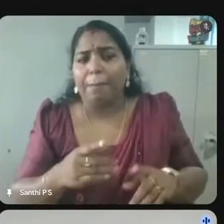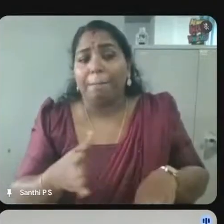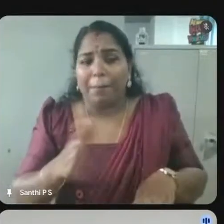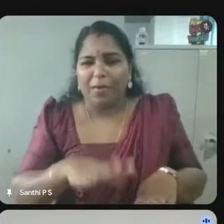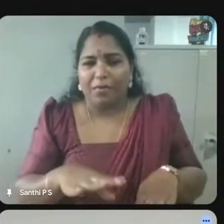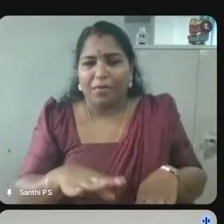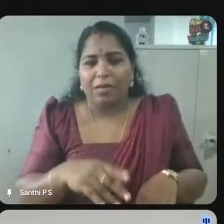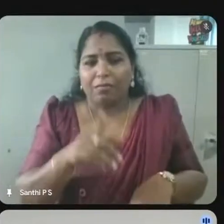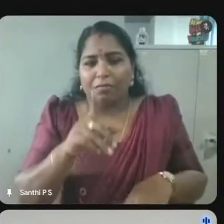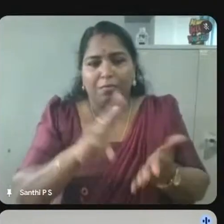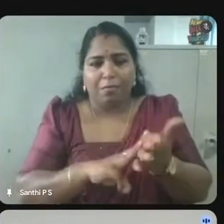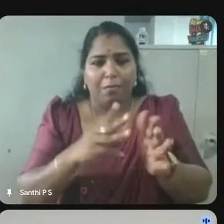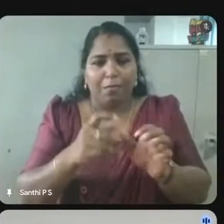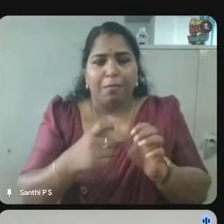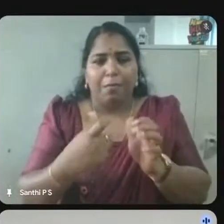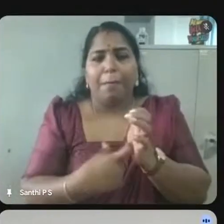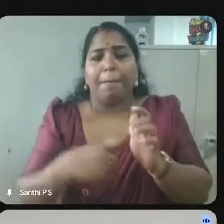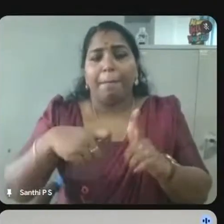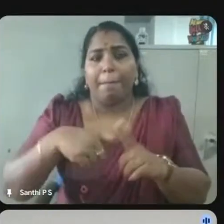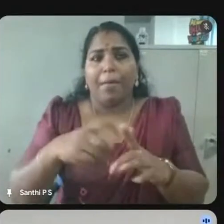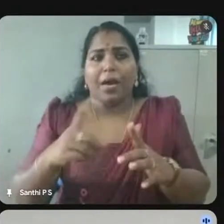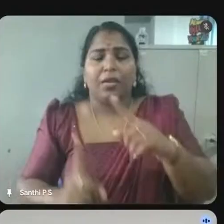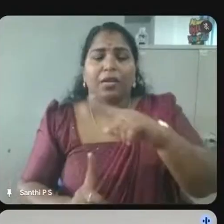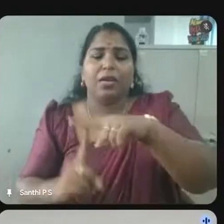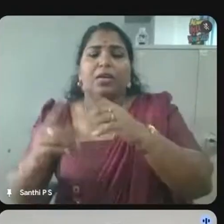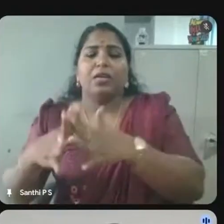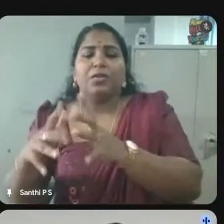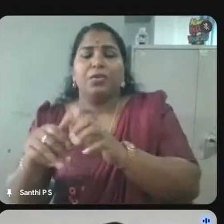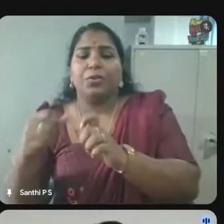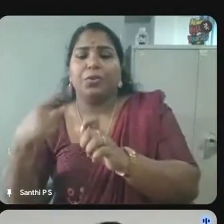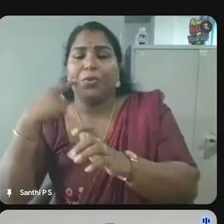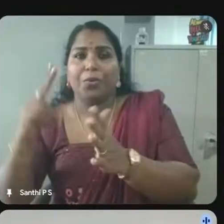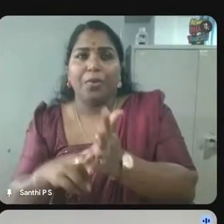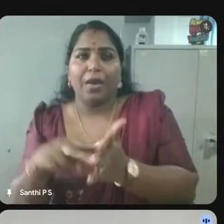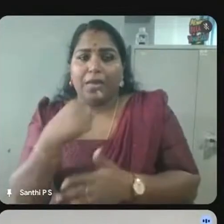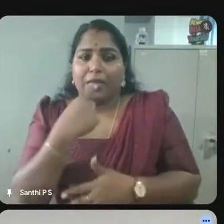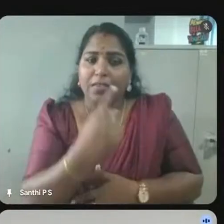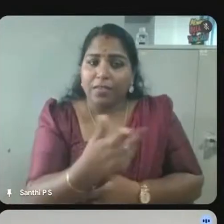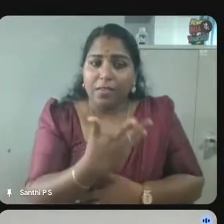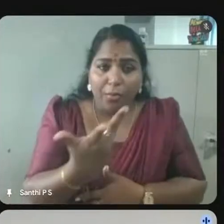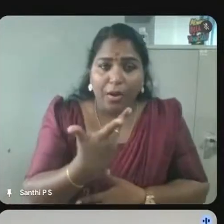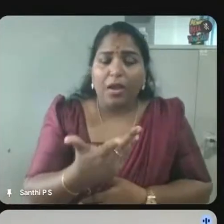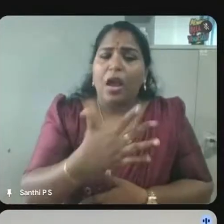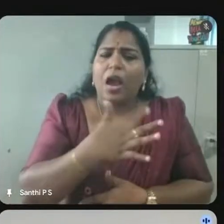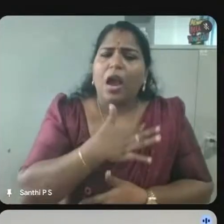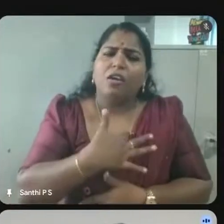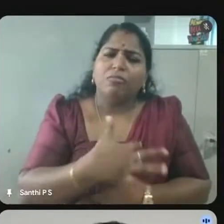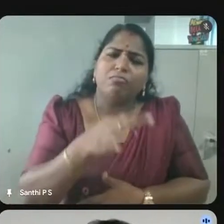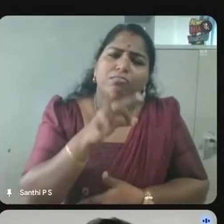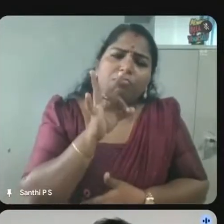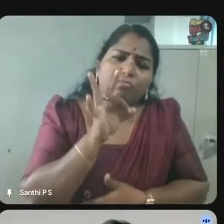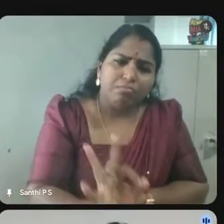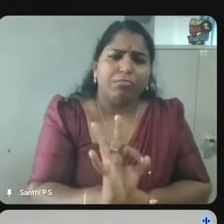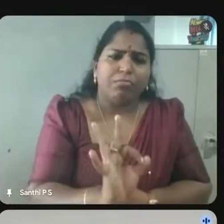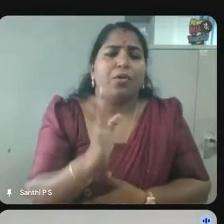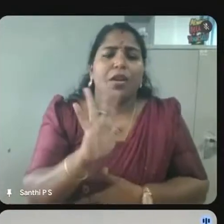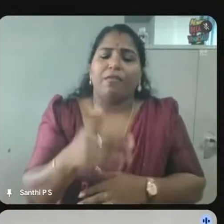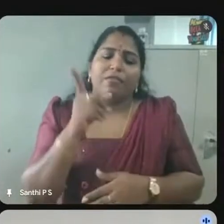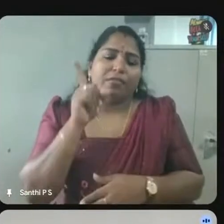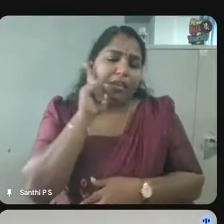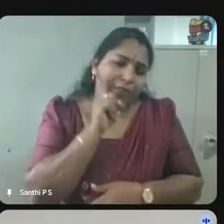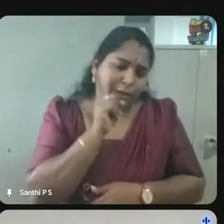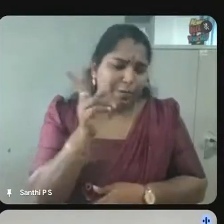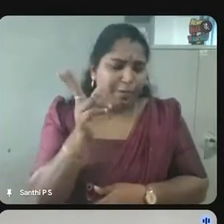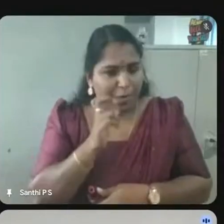ഇഷ്ടമാണ്. കൈൻഡ്നസ് ഈസ് ദ ലാംഗ്വേജ് വിച്ച് ദ ഡെഫ് ക്യാൻ ഹിയർ ആൻഡ് ദ ബ്ലൈൻഡ് ക്യാൻ സീ എന്നുള്ളത്. സോ അത് പറഞ്ഞ് ഞാൻ എൻ്റെ വാക്കുകൾ നിർത്തുന്നു. താങ്ക് യു ഫോർ